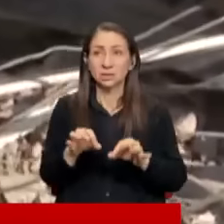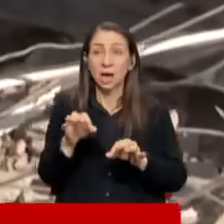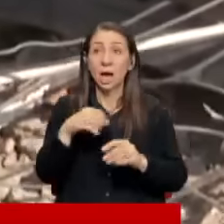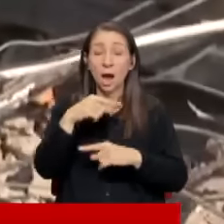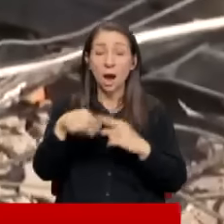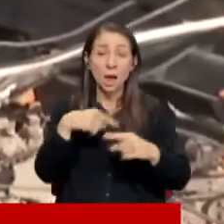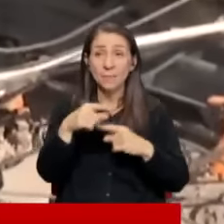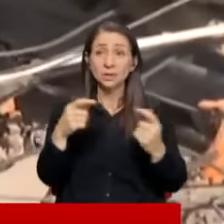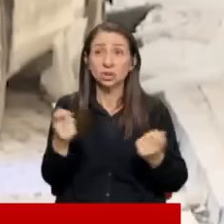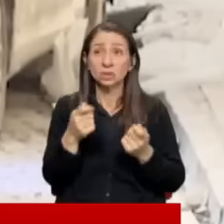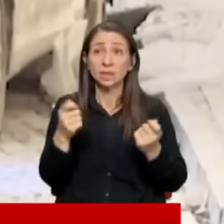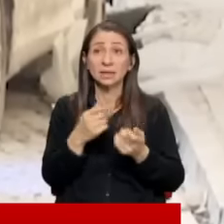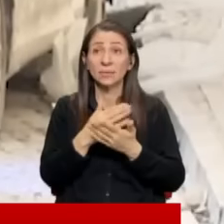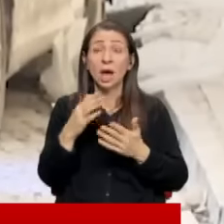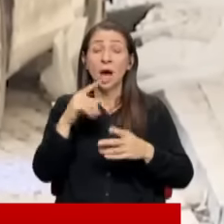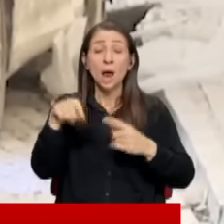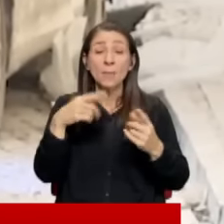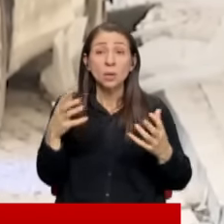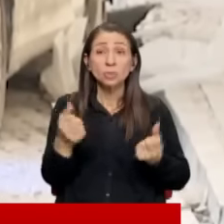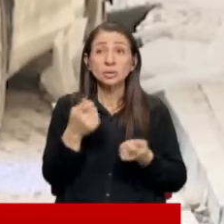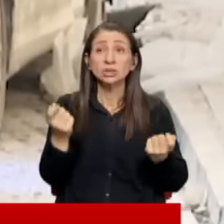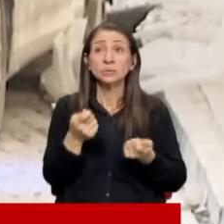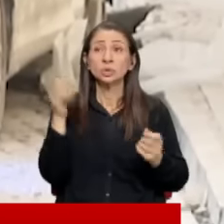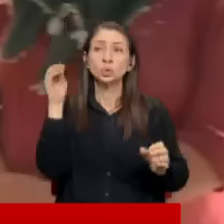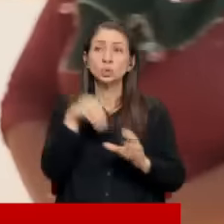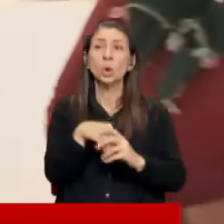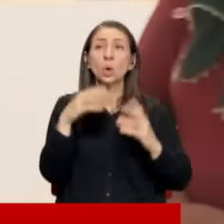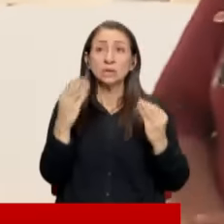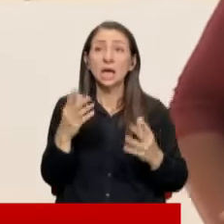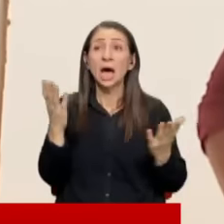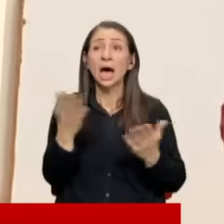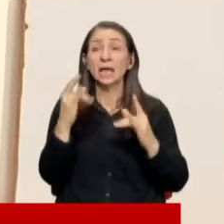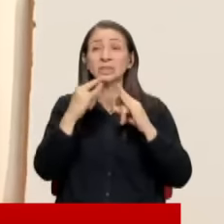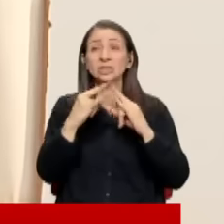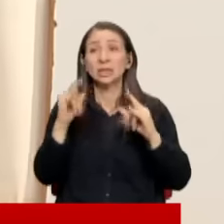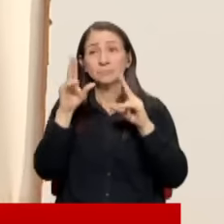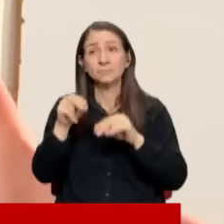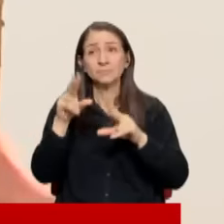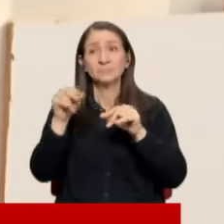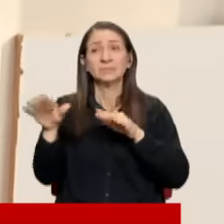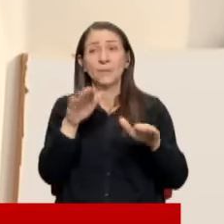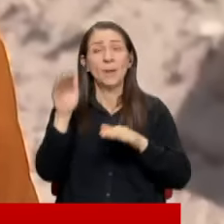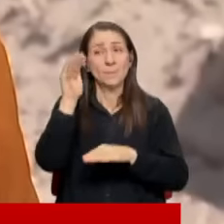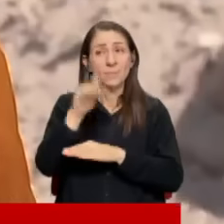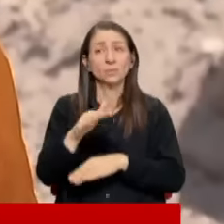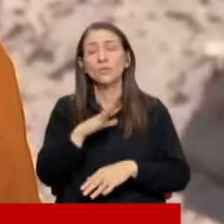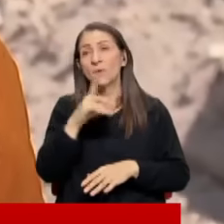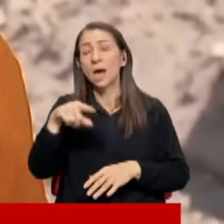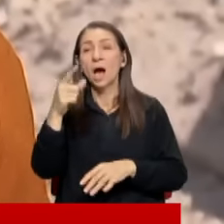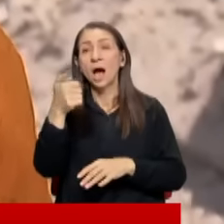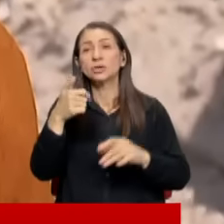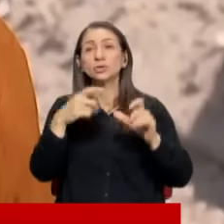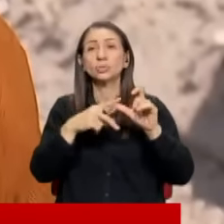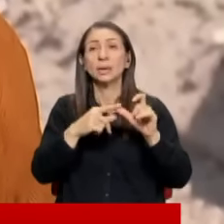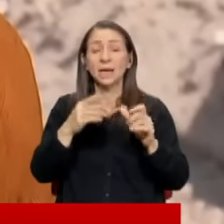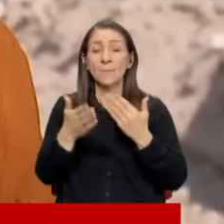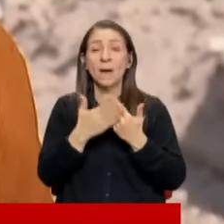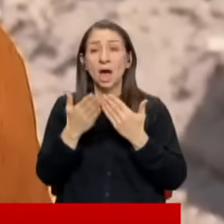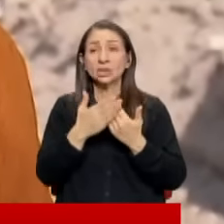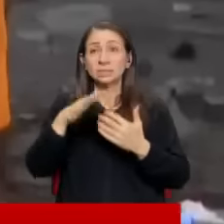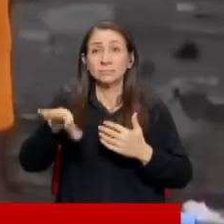Arama çalışmaları devam ediyor. Arama kurtarma çalışması sona erse de hala çadırlarda yaşayan depremzedeler var. 6 Şubat